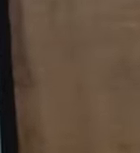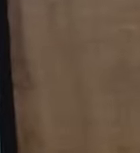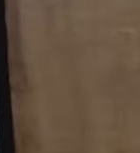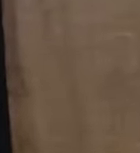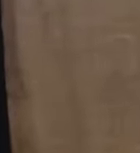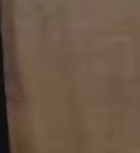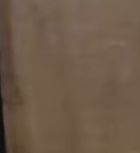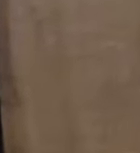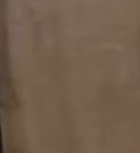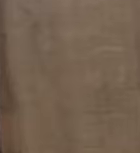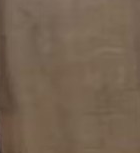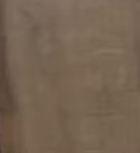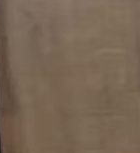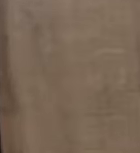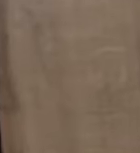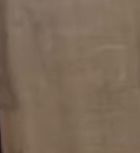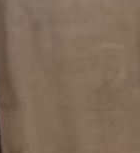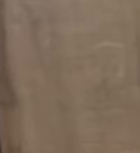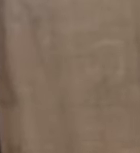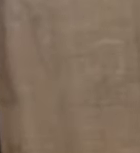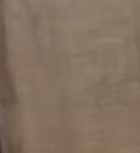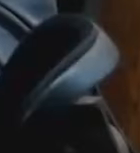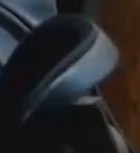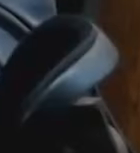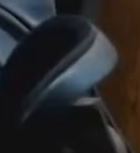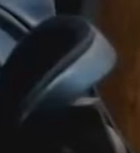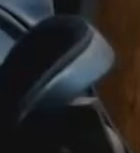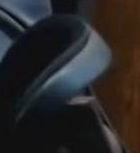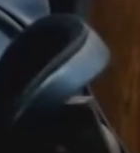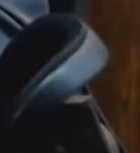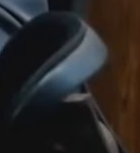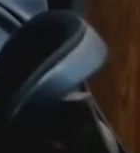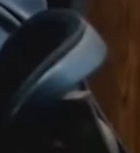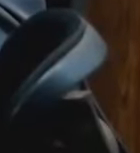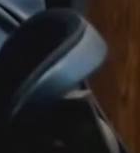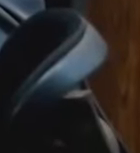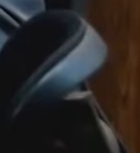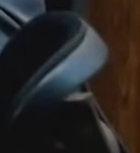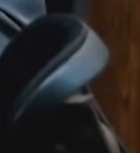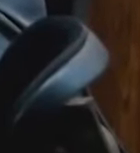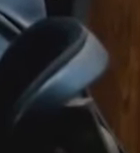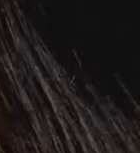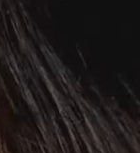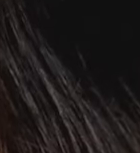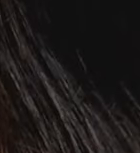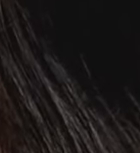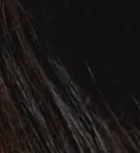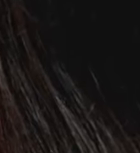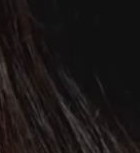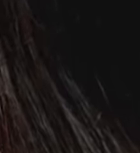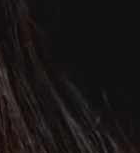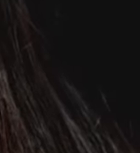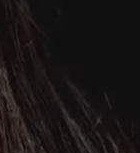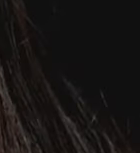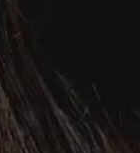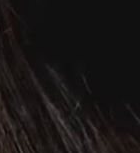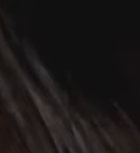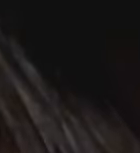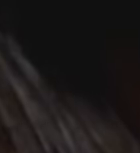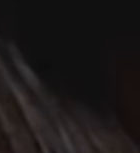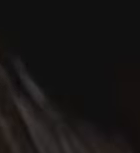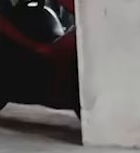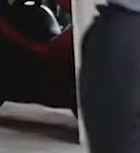sewa mobil meningkat drastis. Pengusaha jasa rental mobil di Balikpapan, Kalimantan Timur pun ketiban rezeki